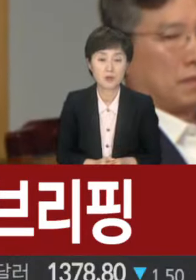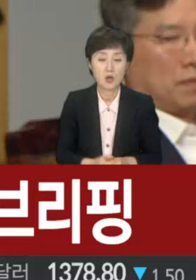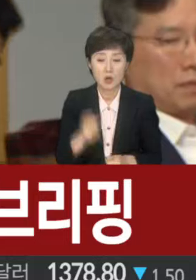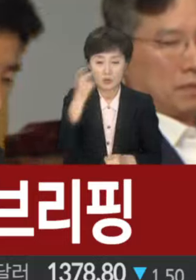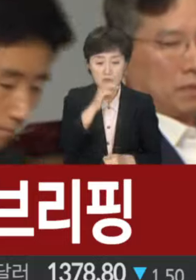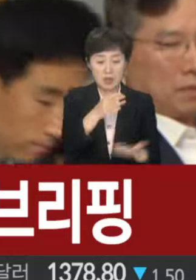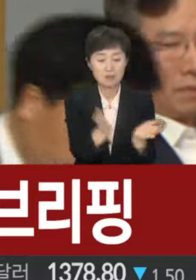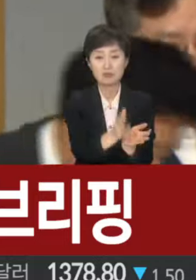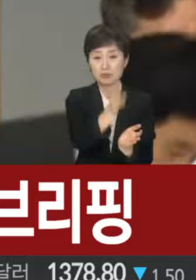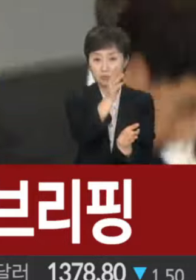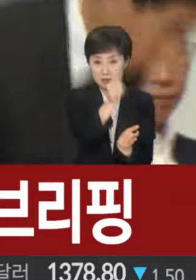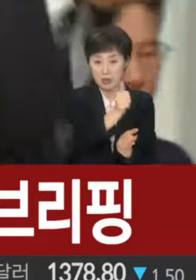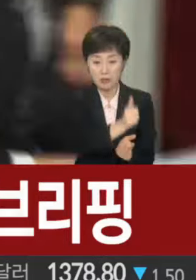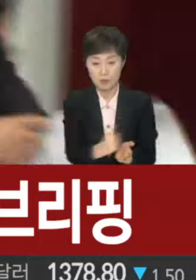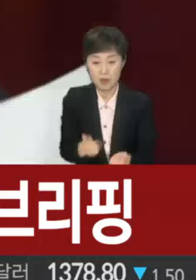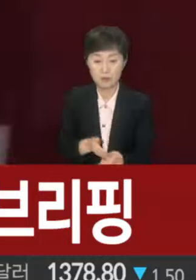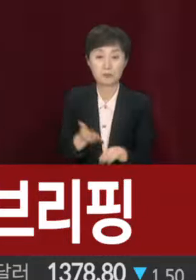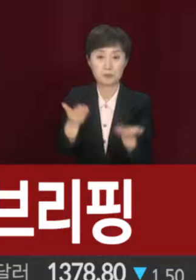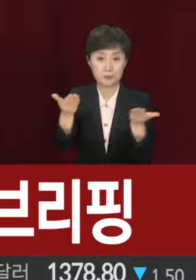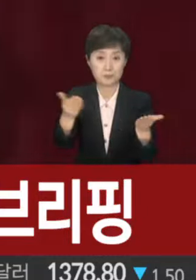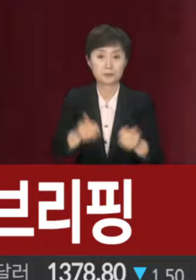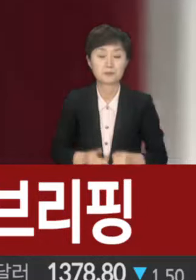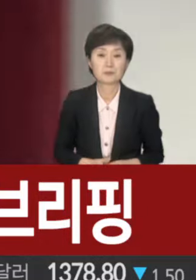수사부장이 수사 결과를 설명하겠습니다.